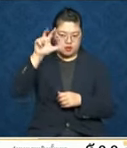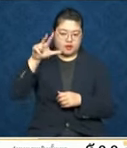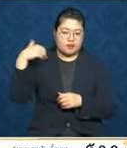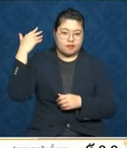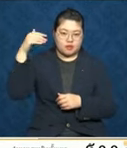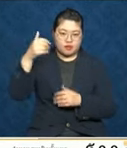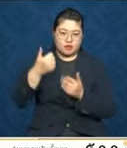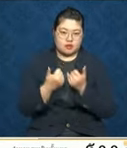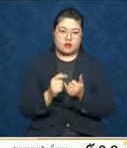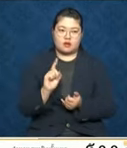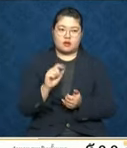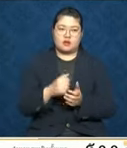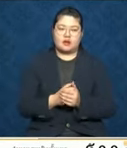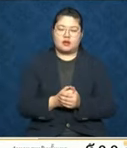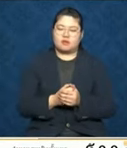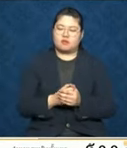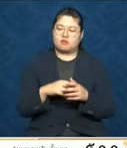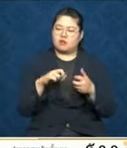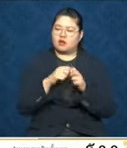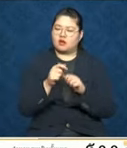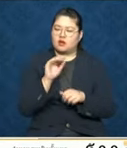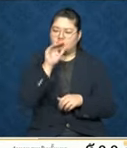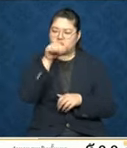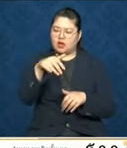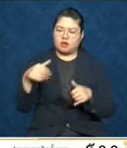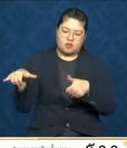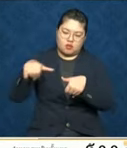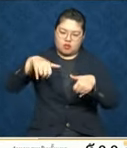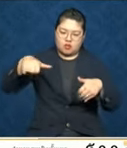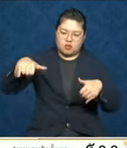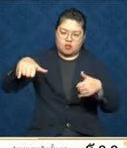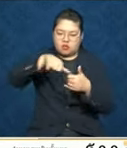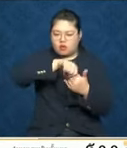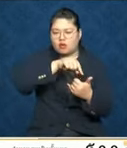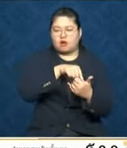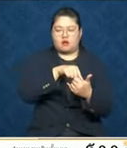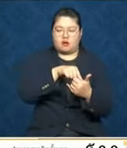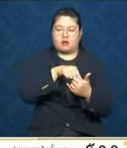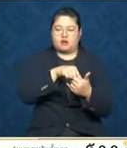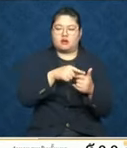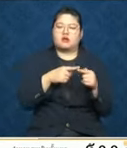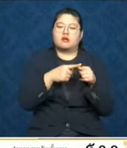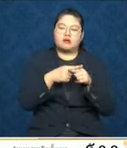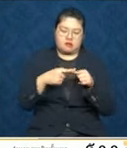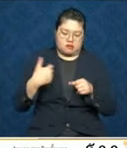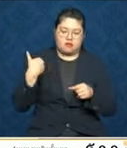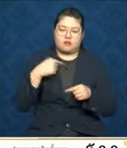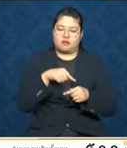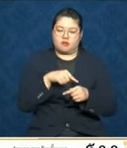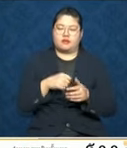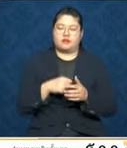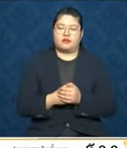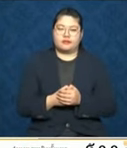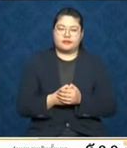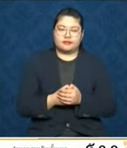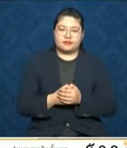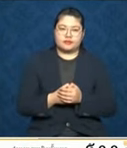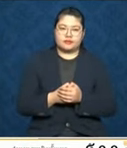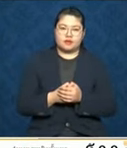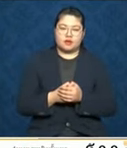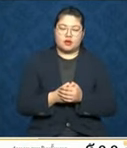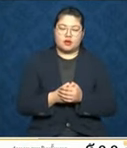เองก็ได้เกิดเหตุสลดขึ้นนะครับที่ช้างป่าเนี่ยได้ทำร้ายเจ้าหน้าที่ที่เป็นชุดเครือข่ายเฝ้าระวังผลักดันช้างนะครับในขณะที่ออก